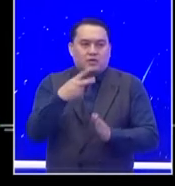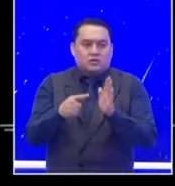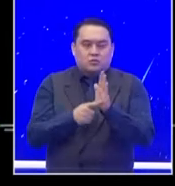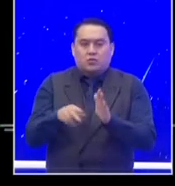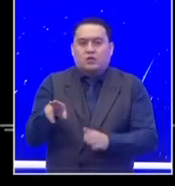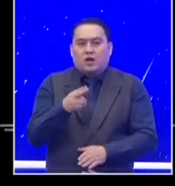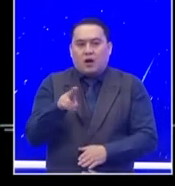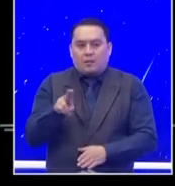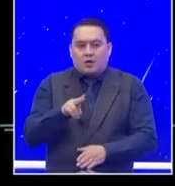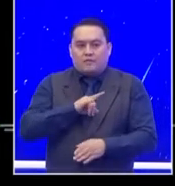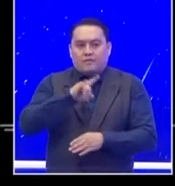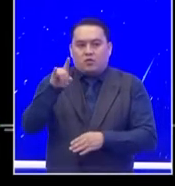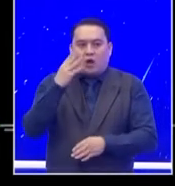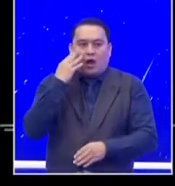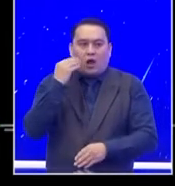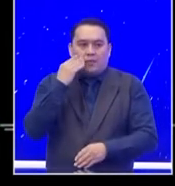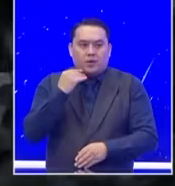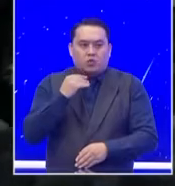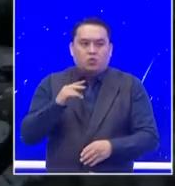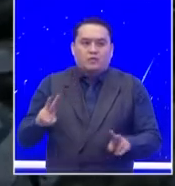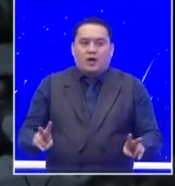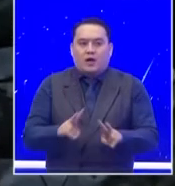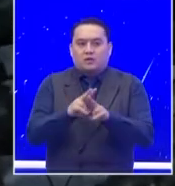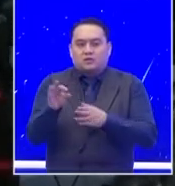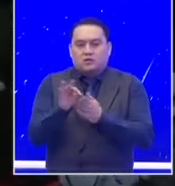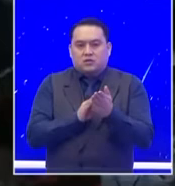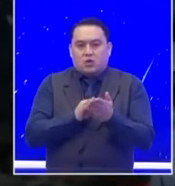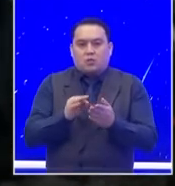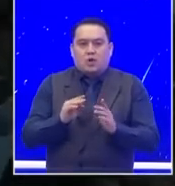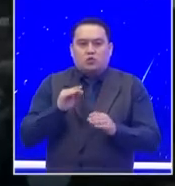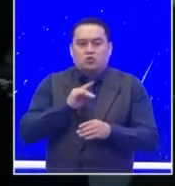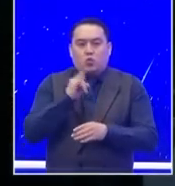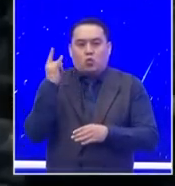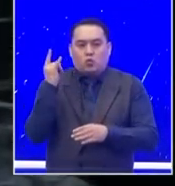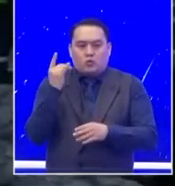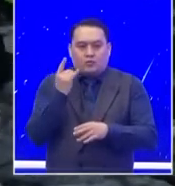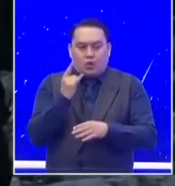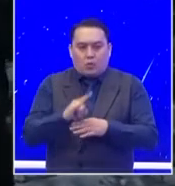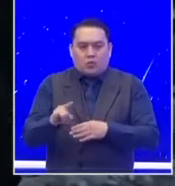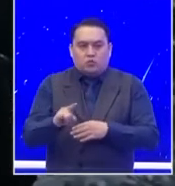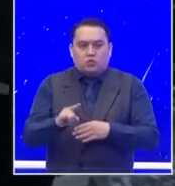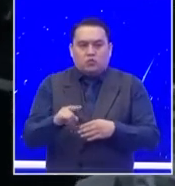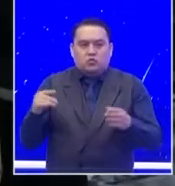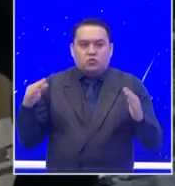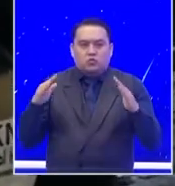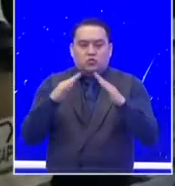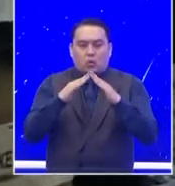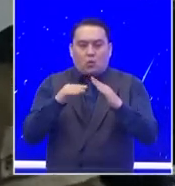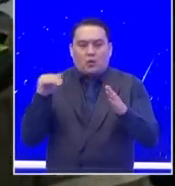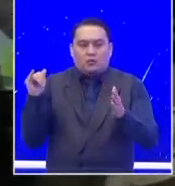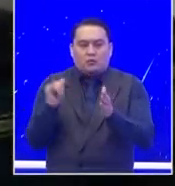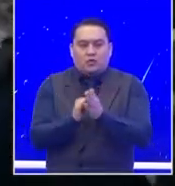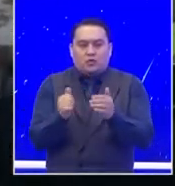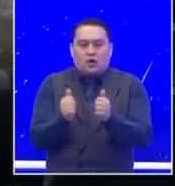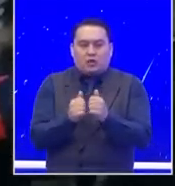декабря. Лайнер вылетел из Алматы в Нур-Султан, но почти сразу потерял высоту, вследствие чего снес забор и столкнулся с двухэтажным коттеджем